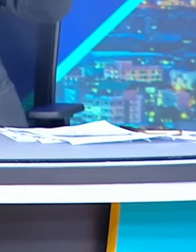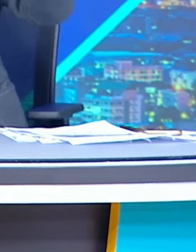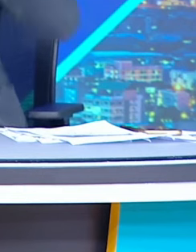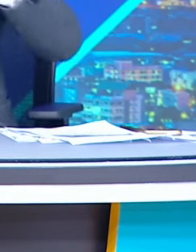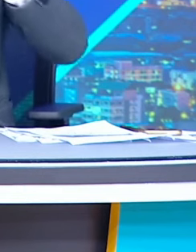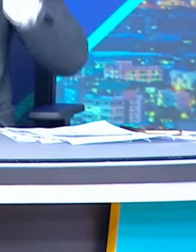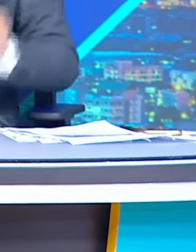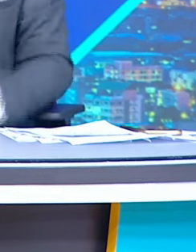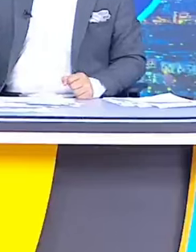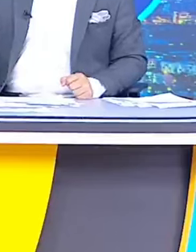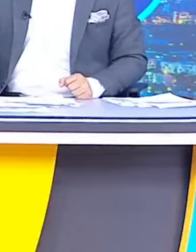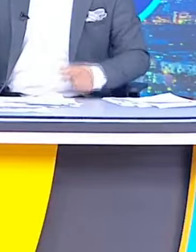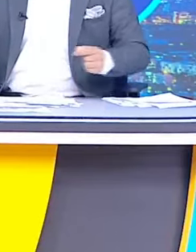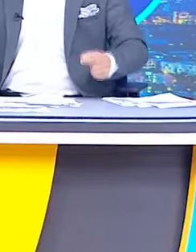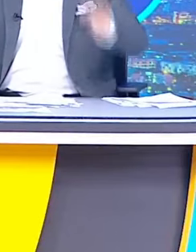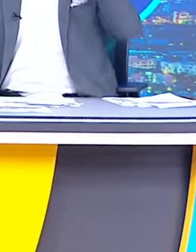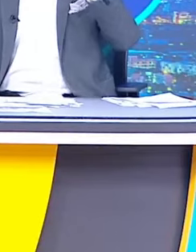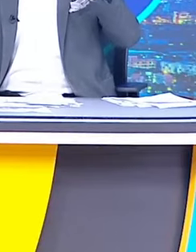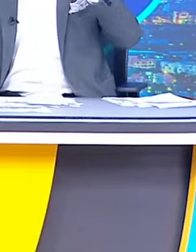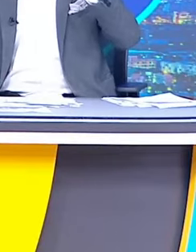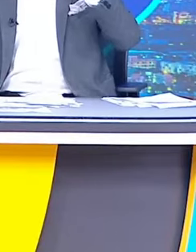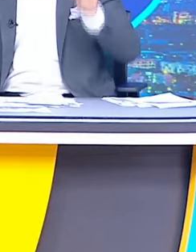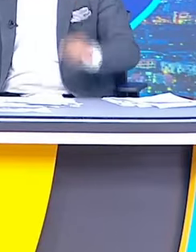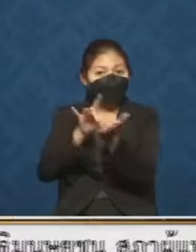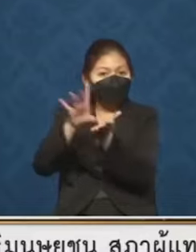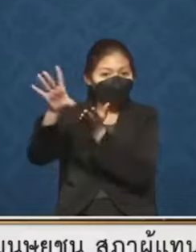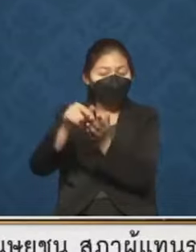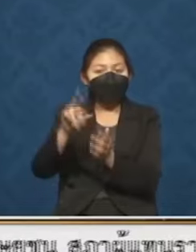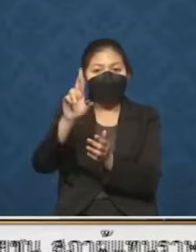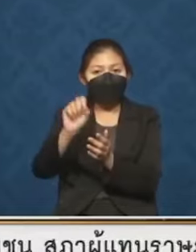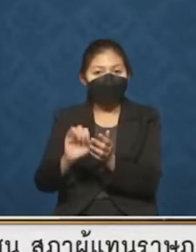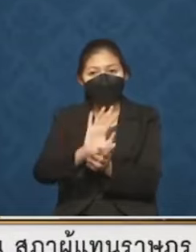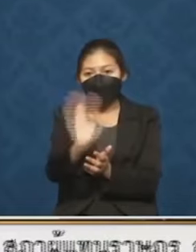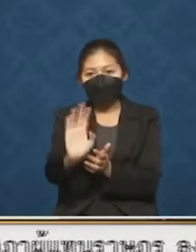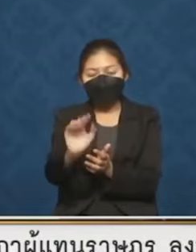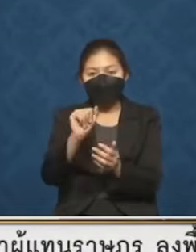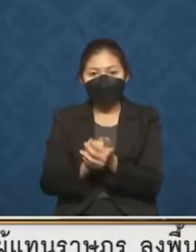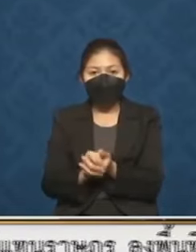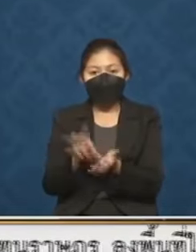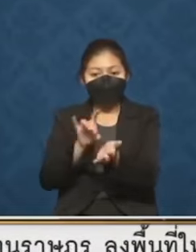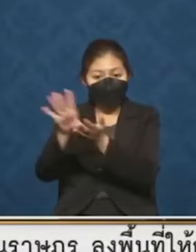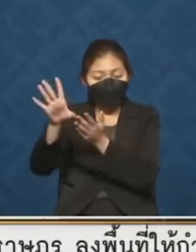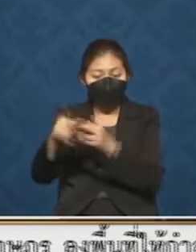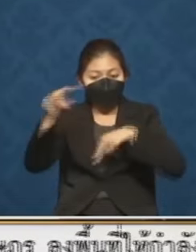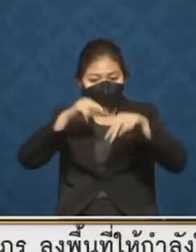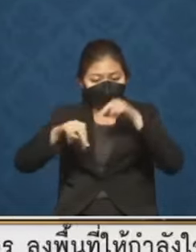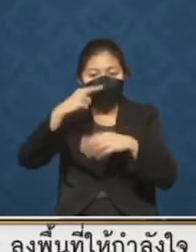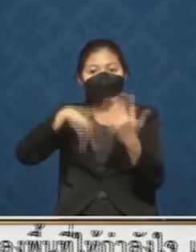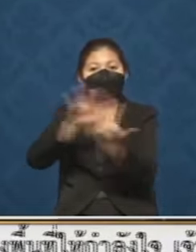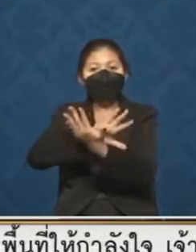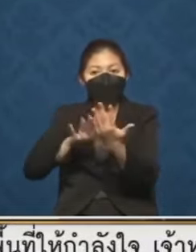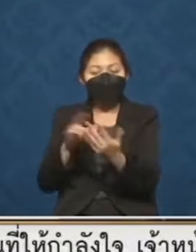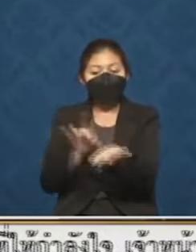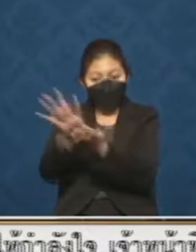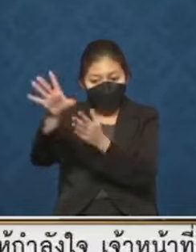กมาเตรียมให้นายกเซ็นนะบางท่านเมื่อวานนี้ยกใบแดงในสภาด้วยก็คือสสจักรพล จักรพล เมื่อวานนี้ชูใบแดง